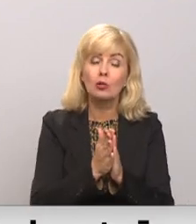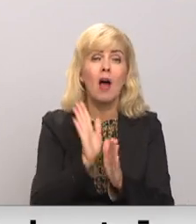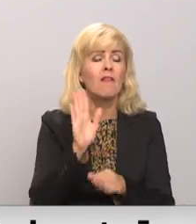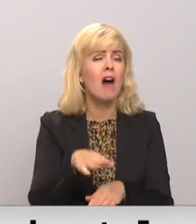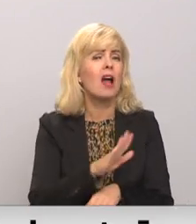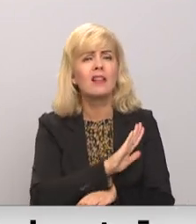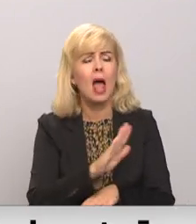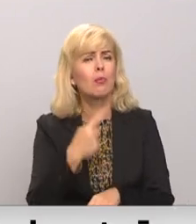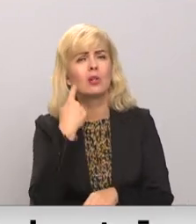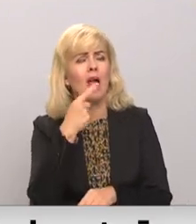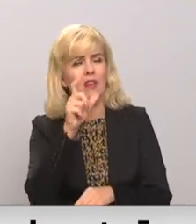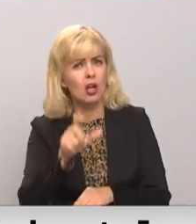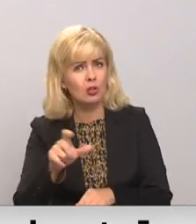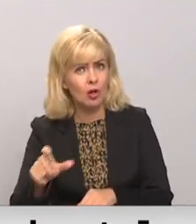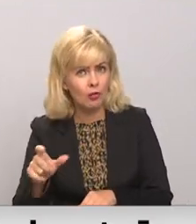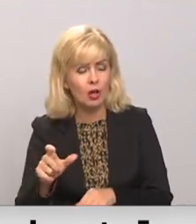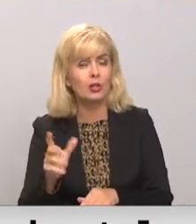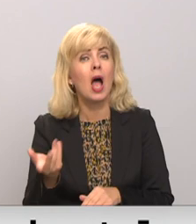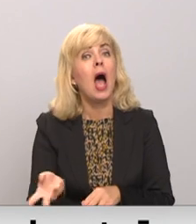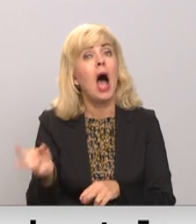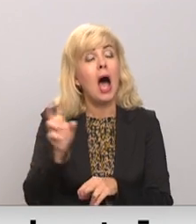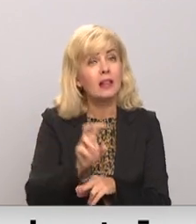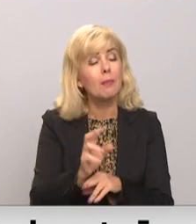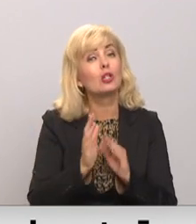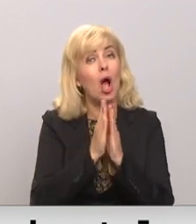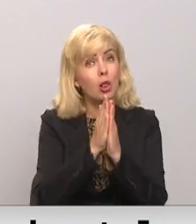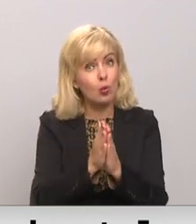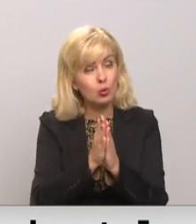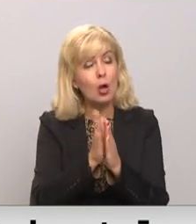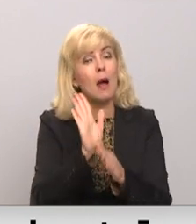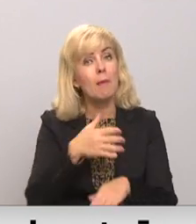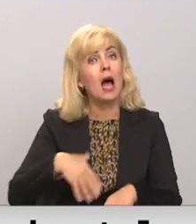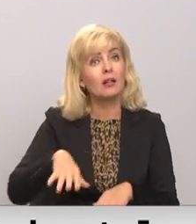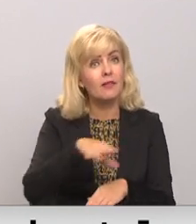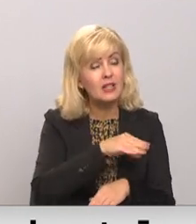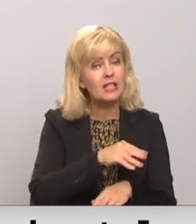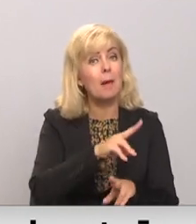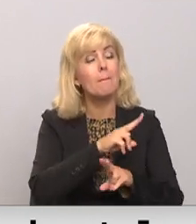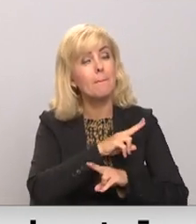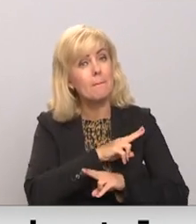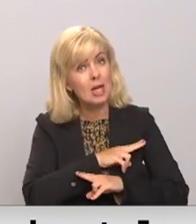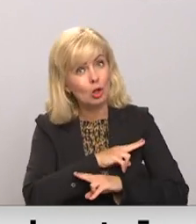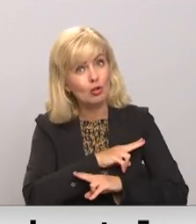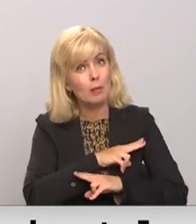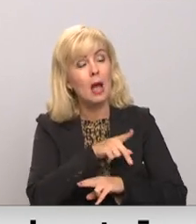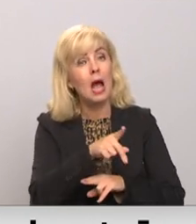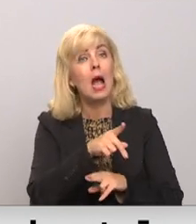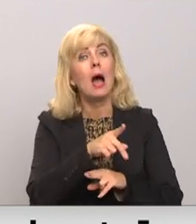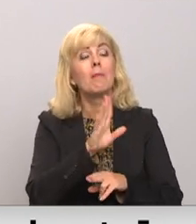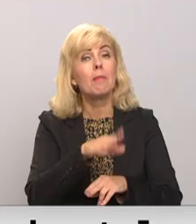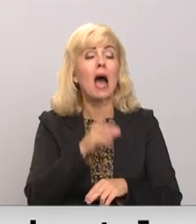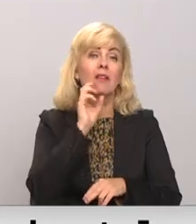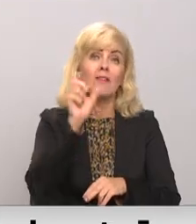neviens cilvēks. Mēs esam atnokuši un mēs lūdzamies par mūsu aizgojumu, par mūsu mīlējiem